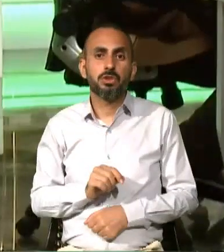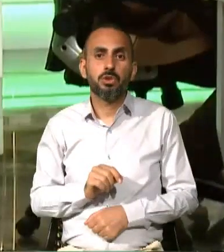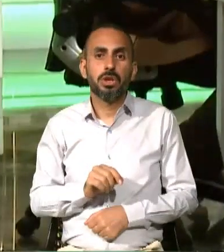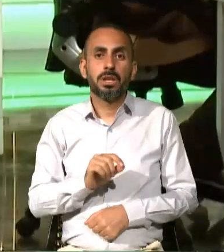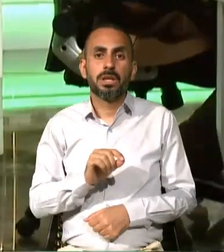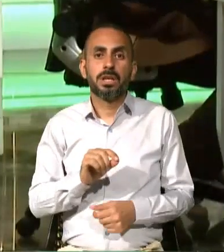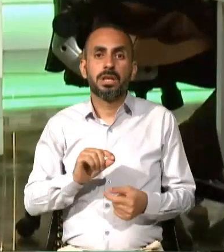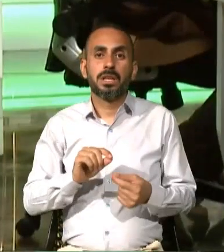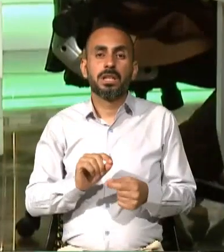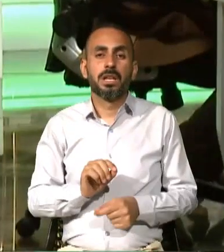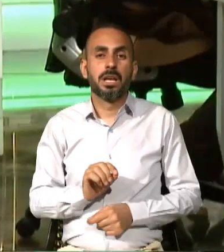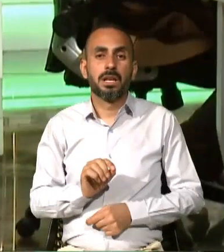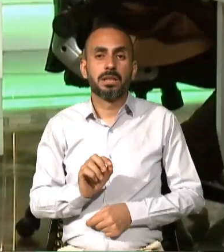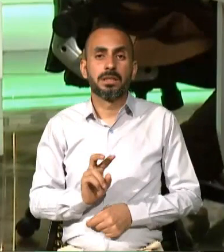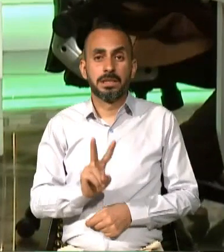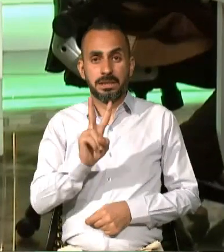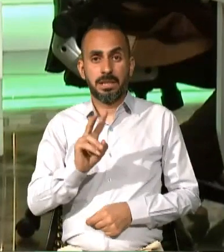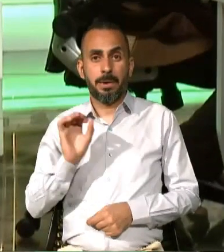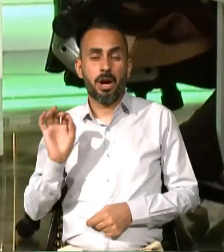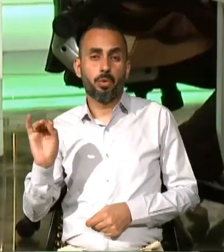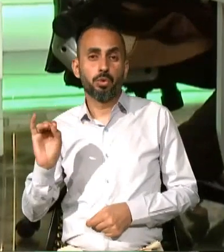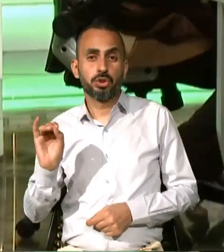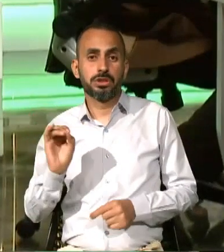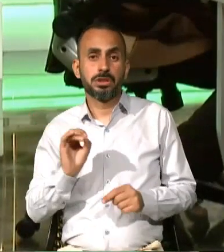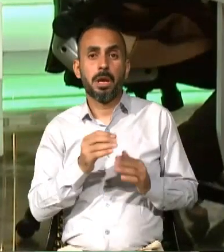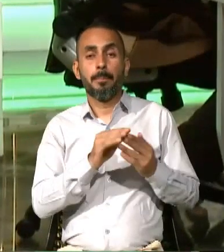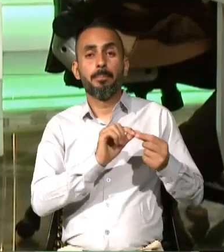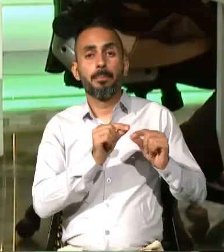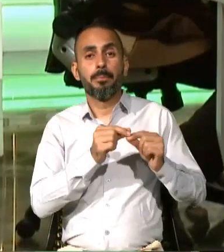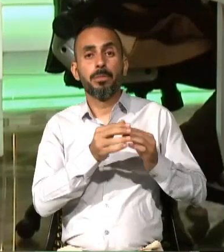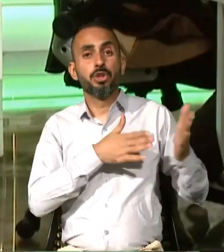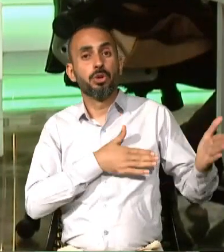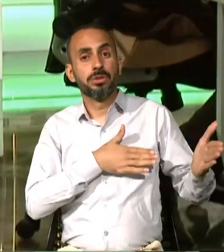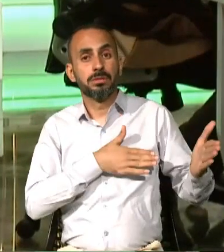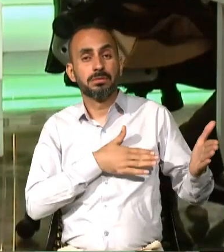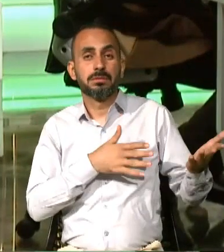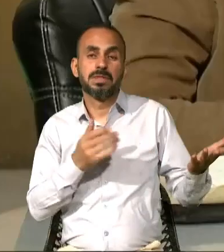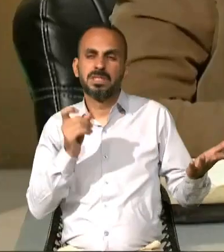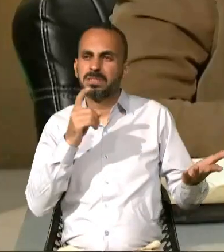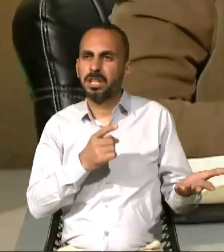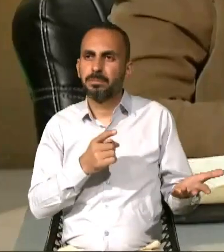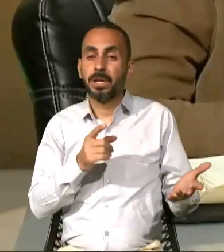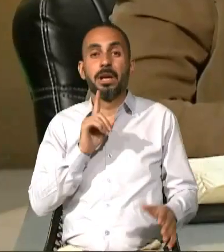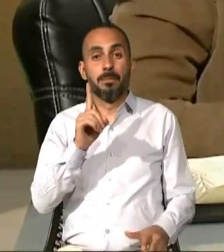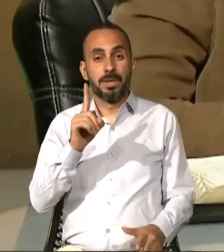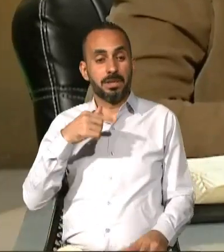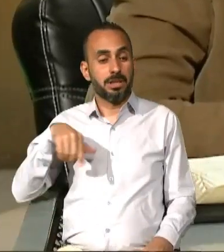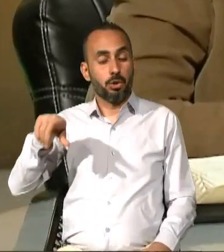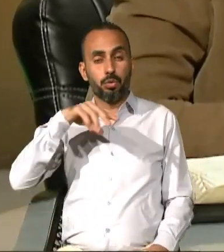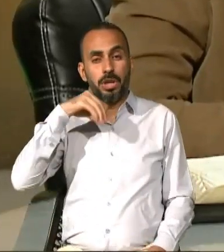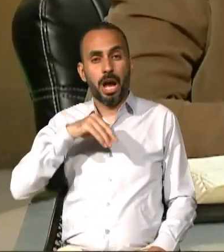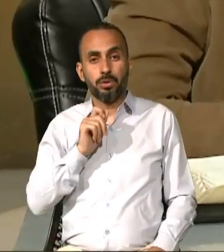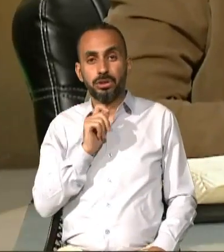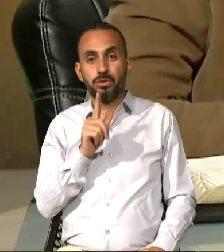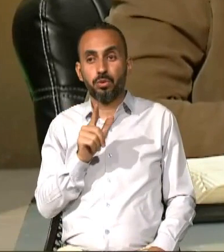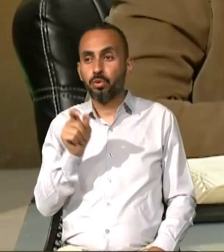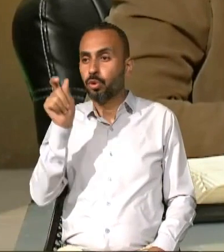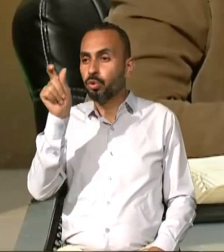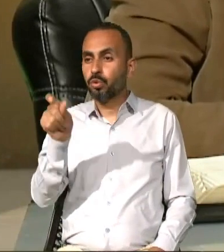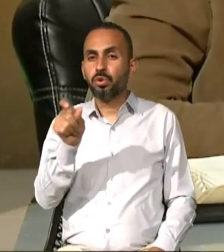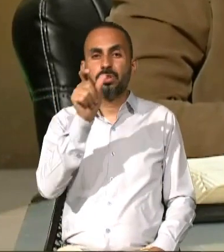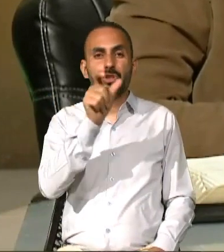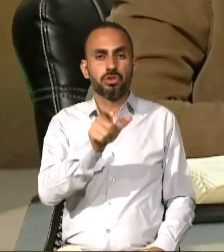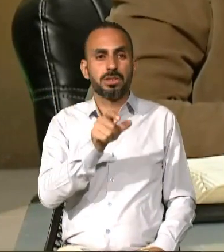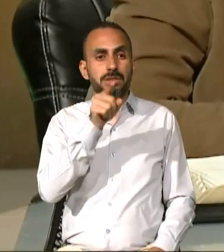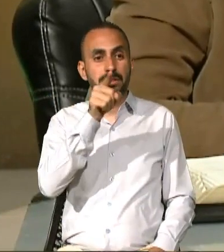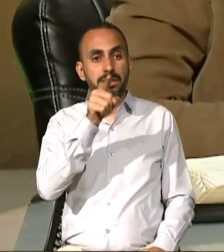عايزين نوصل لكل واحد فيهم دلوقتي برساله ونقول له انت محبوب على قلب ربنا. أيوة. انت غالي على قلب ربنا. أيوة. ربنا قصد في